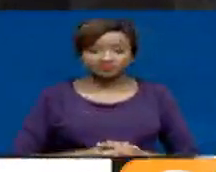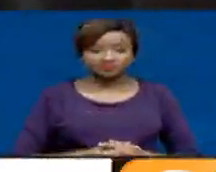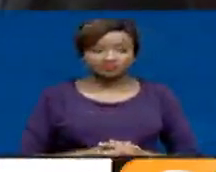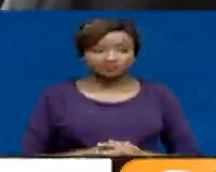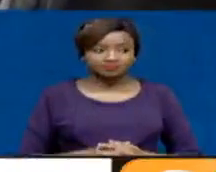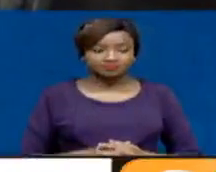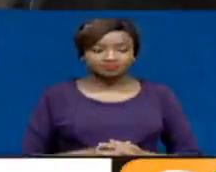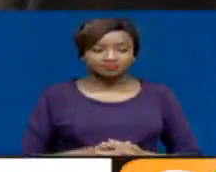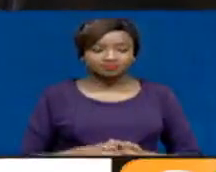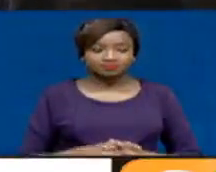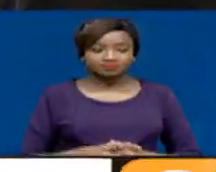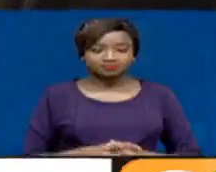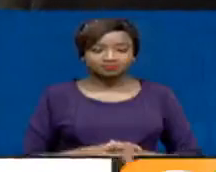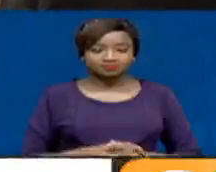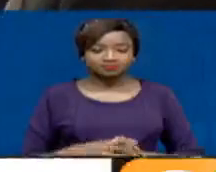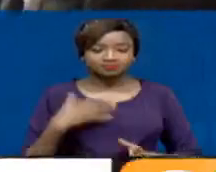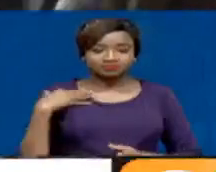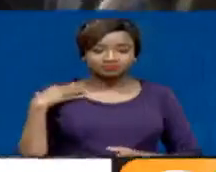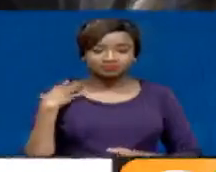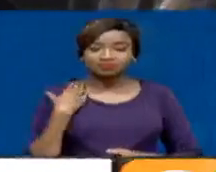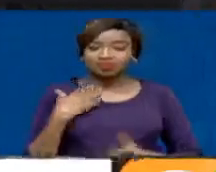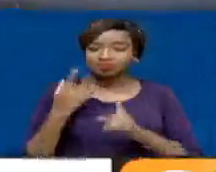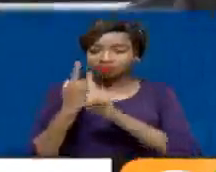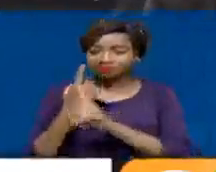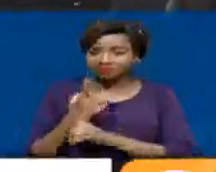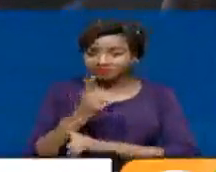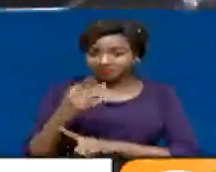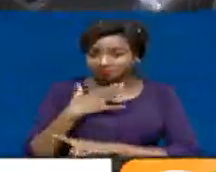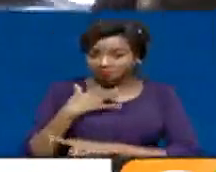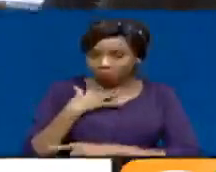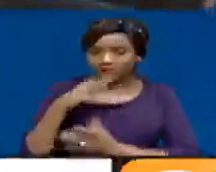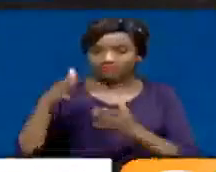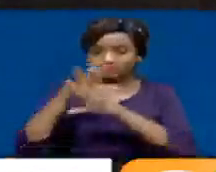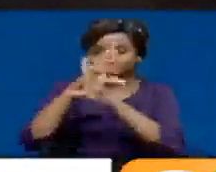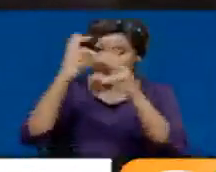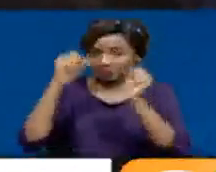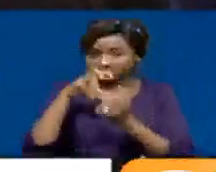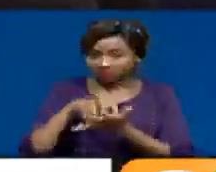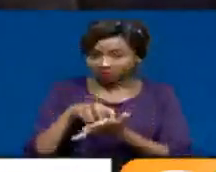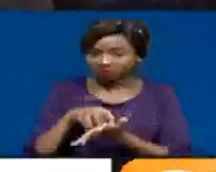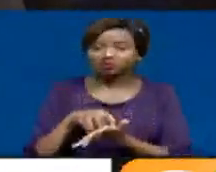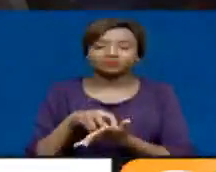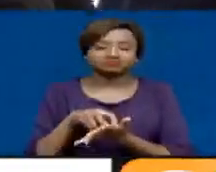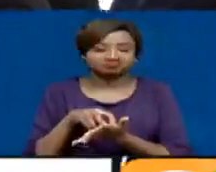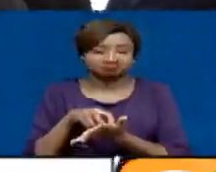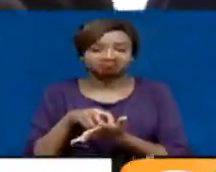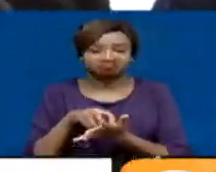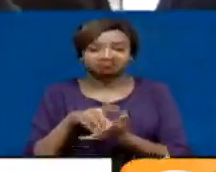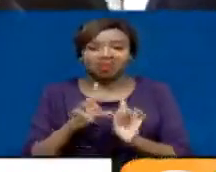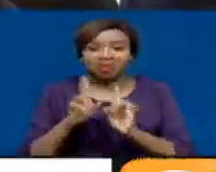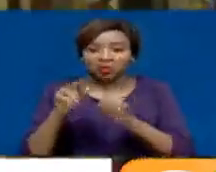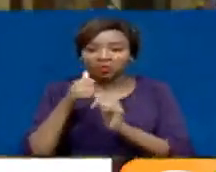Shughuli nzima ya kuwapiga msasa wanaotaka wadhifa wa mwaniaji mwenza wa kinara wa muungano wa Azimio Raila Odinga